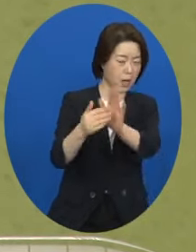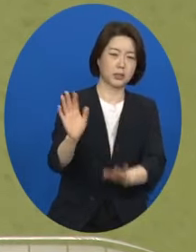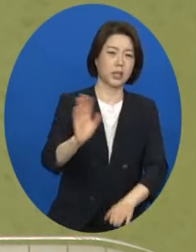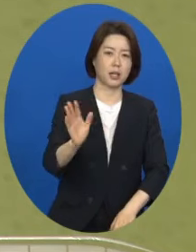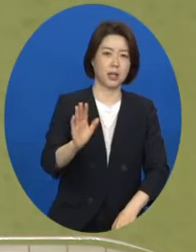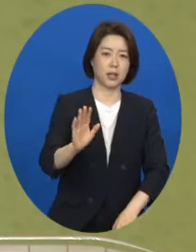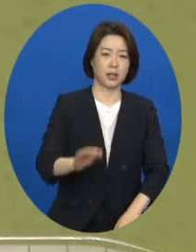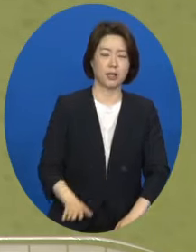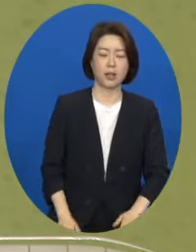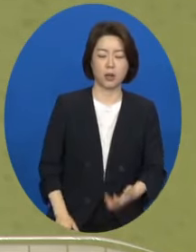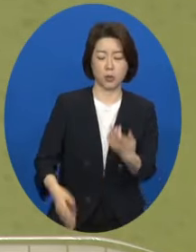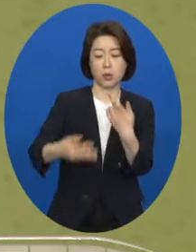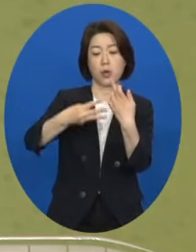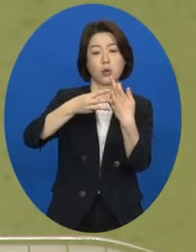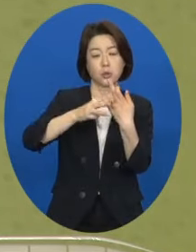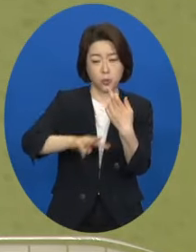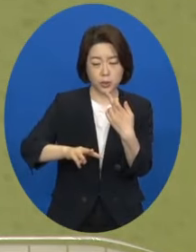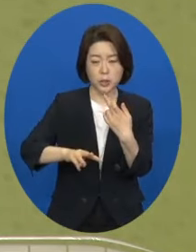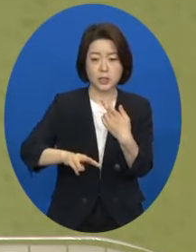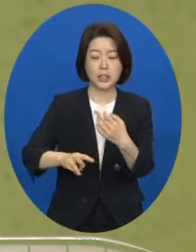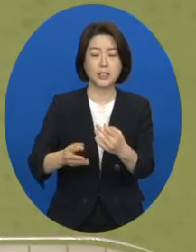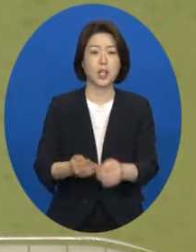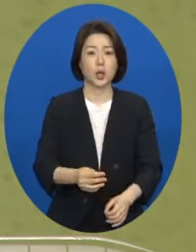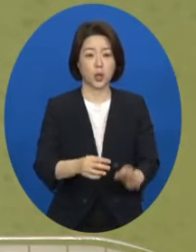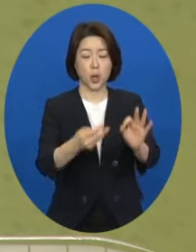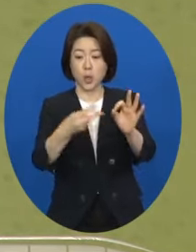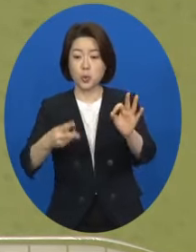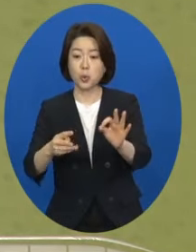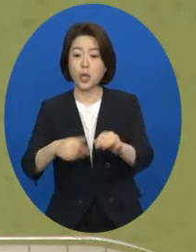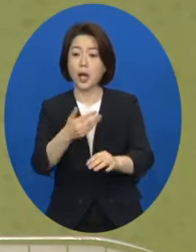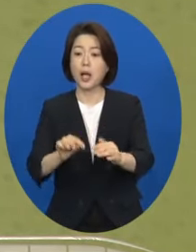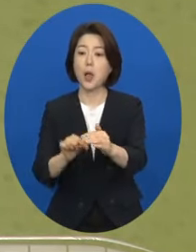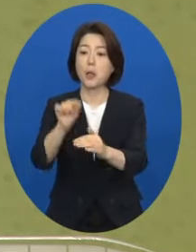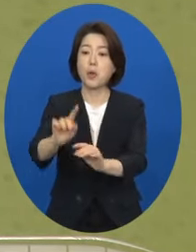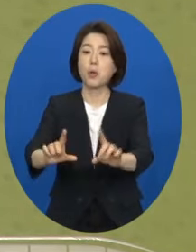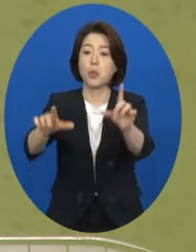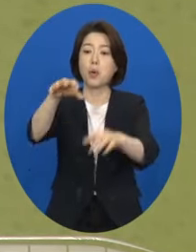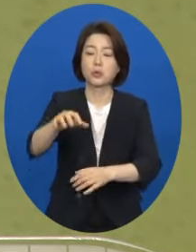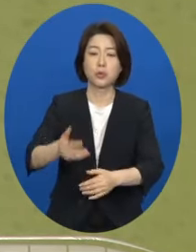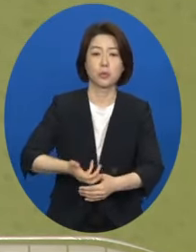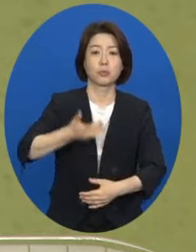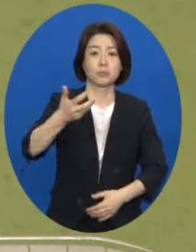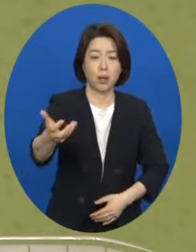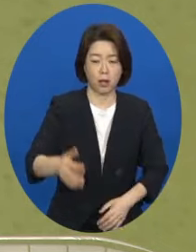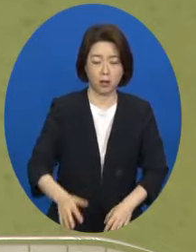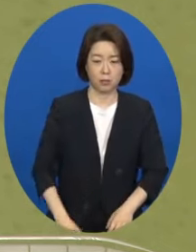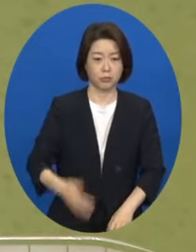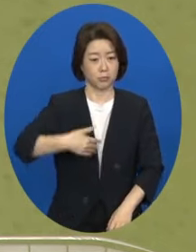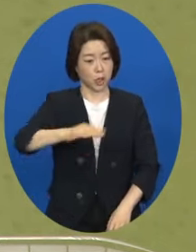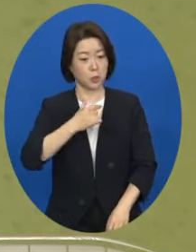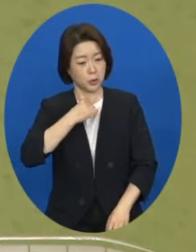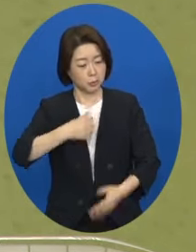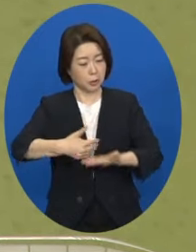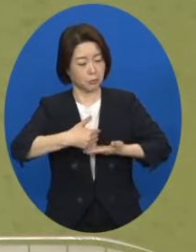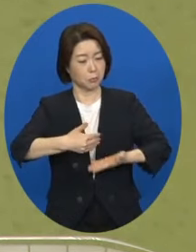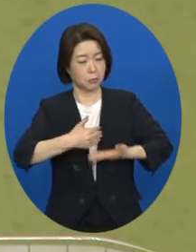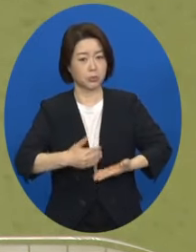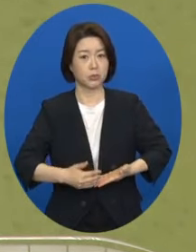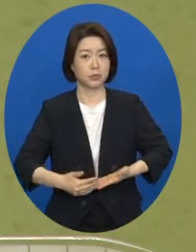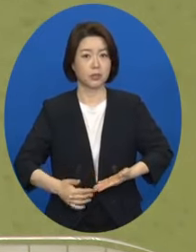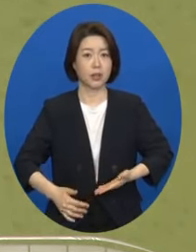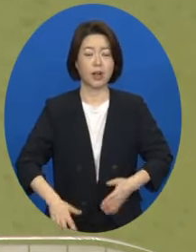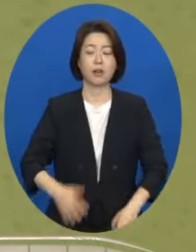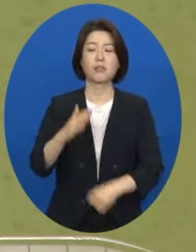롯이 그 요단 동편으로 가게 되는데 가겠다고 하니 때를 쓰니 요구를 하니 하나님이 들어주신